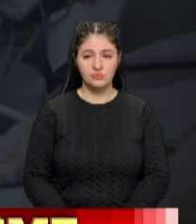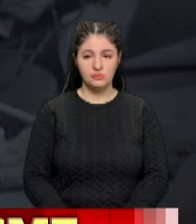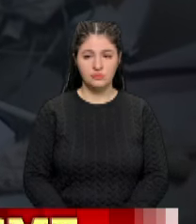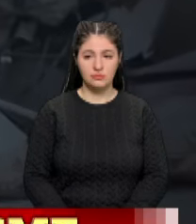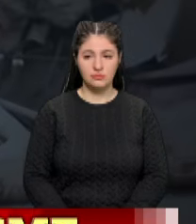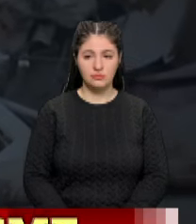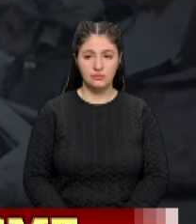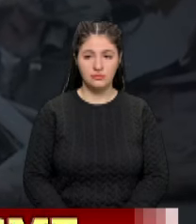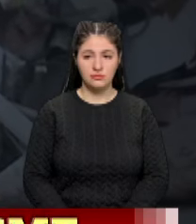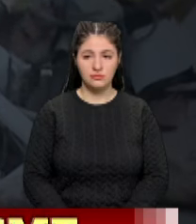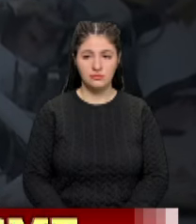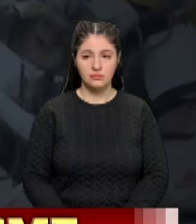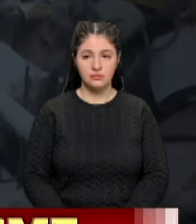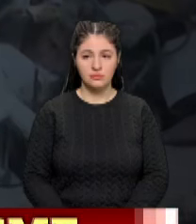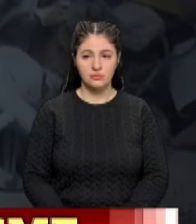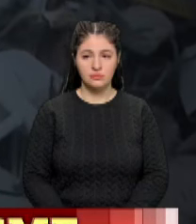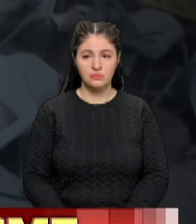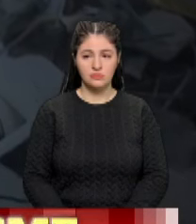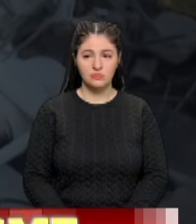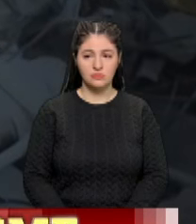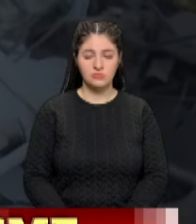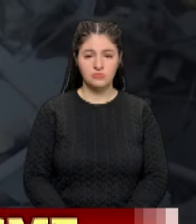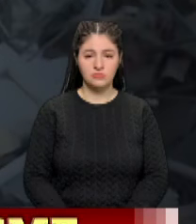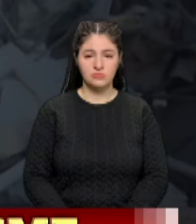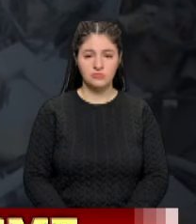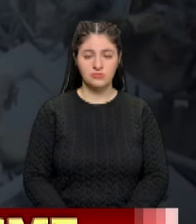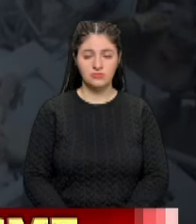Neydem, neydem